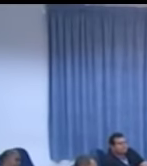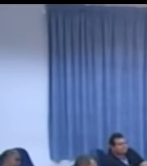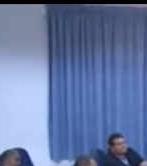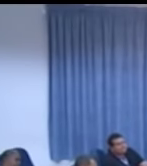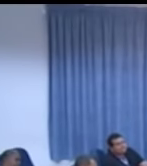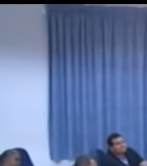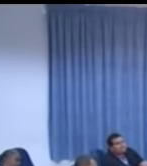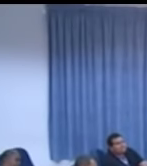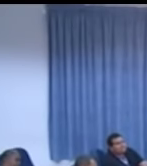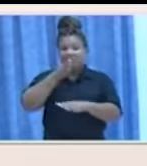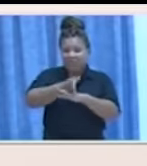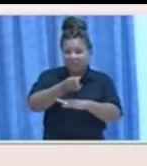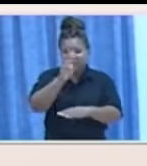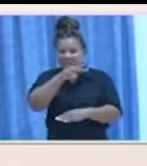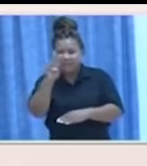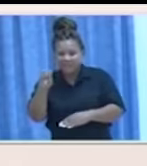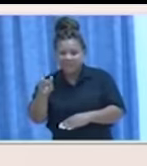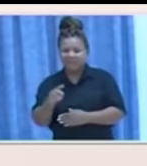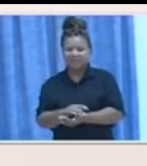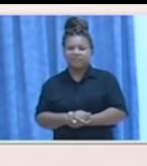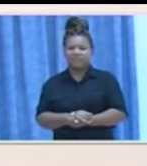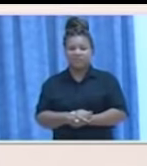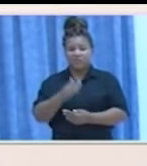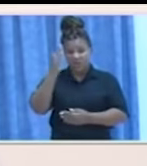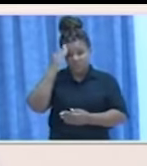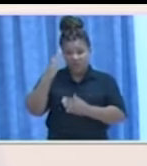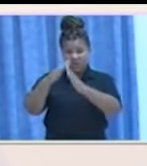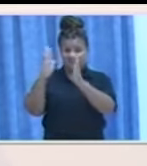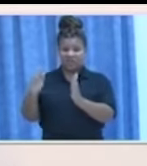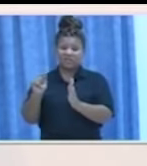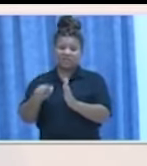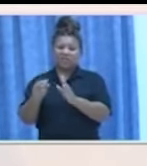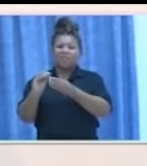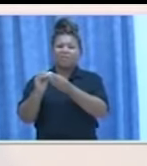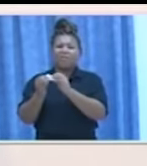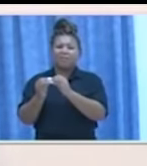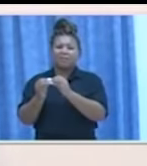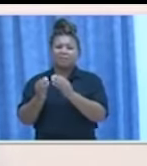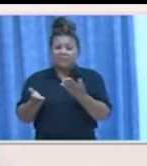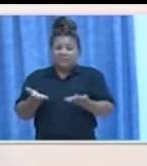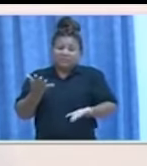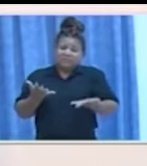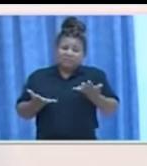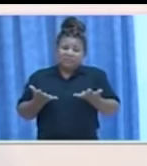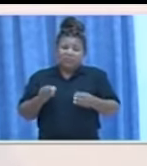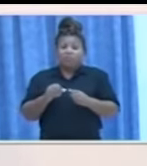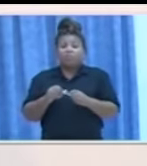une demande même publique pour continuer que l'autorité informe le bonne personne qui casse cette bonne condition. Là, nous avons plus facilité qu'avec